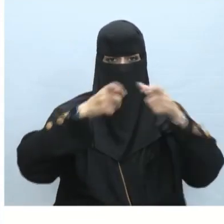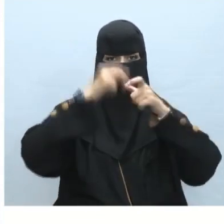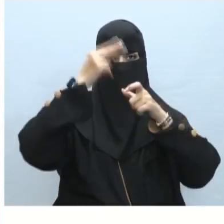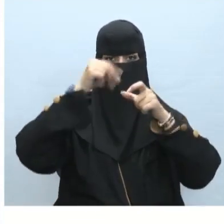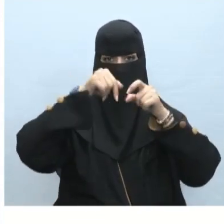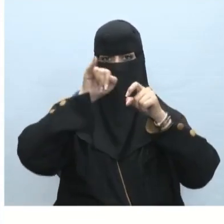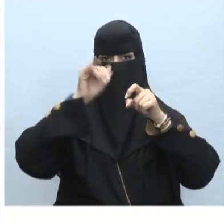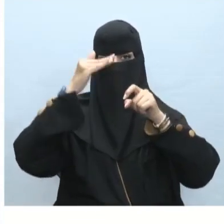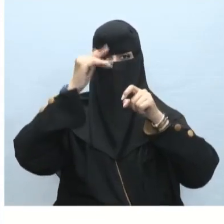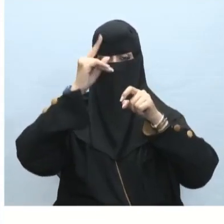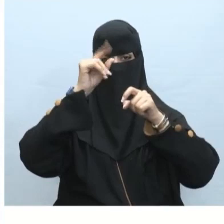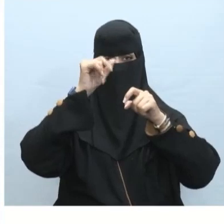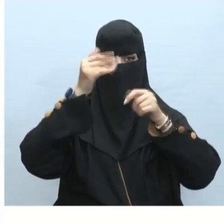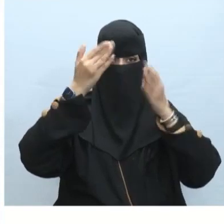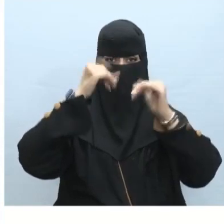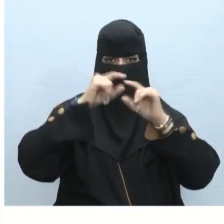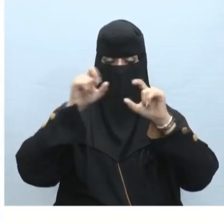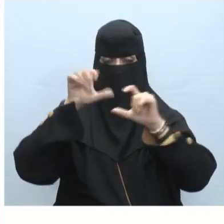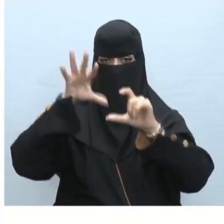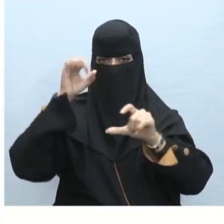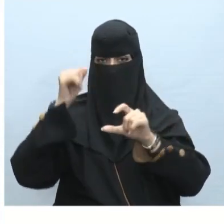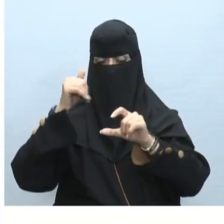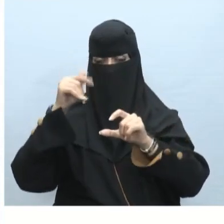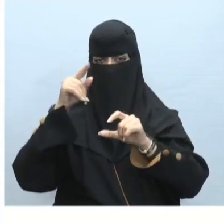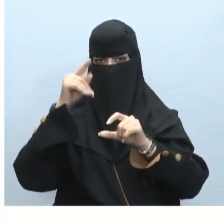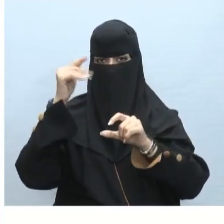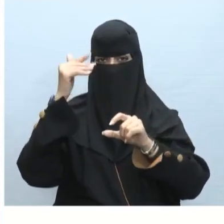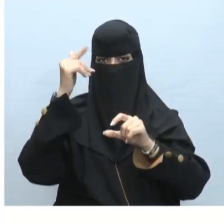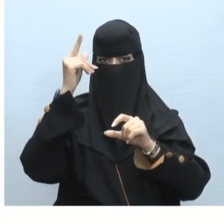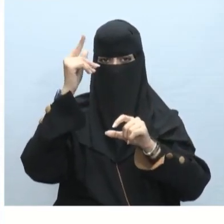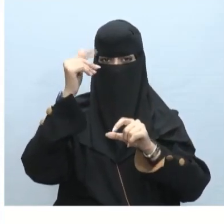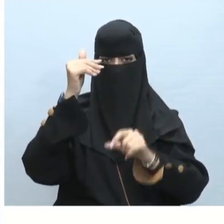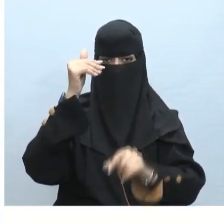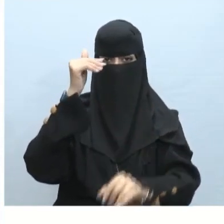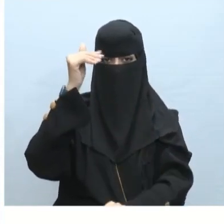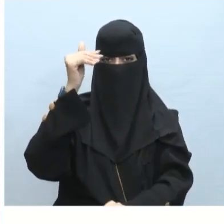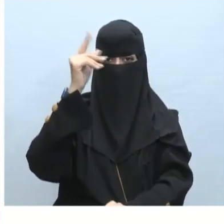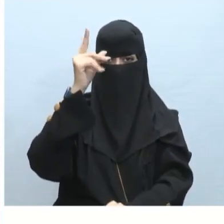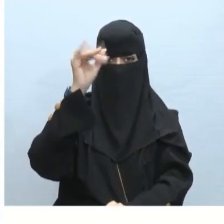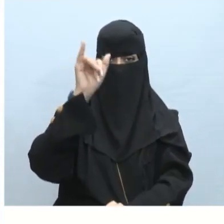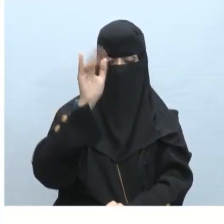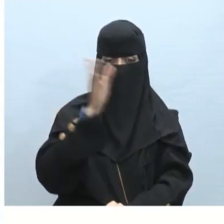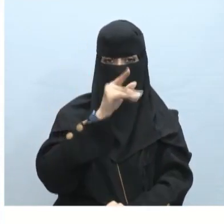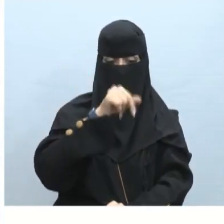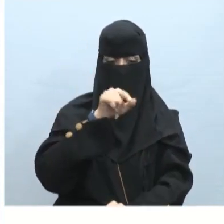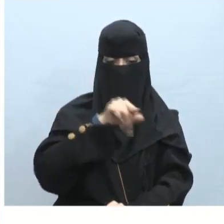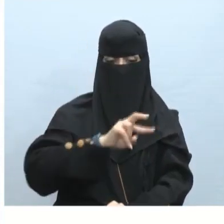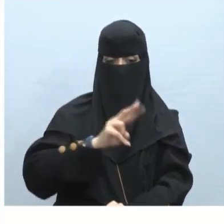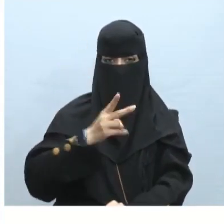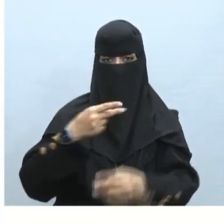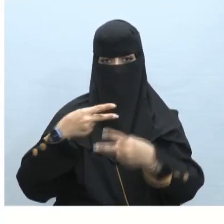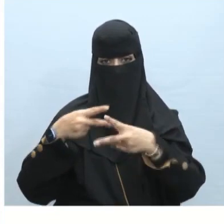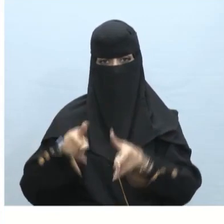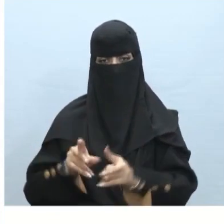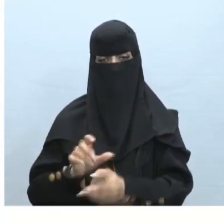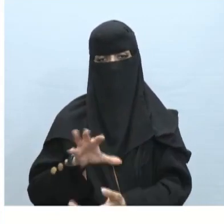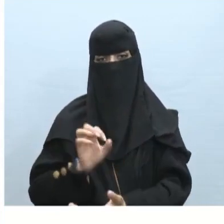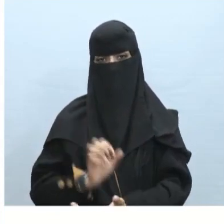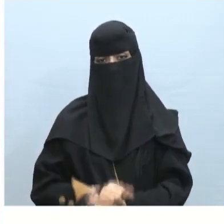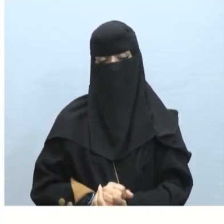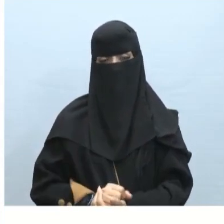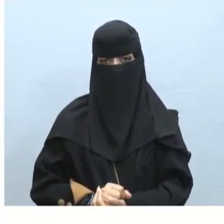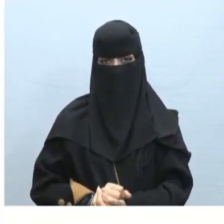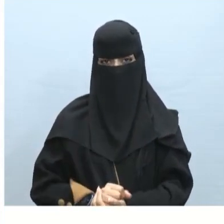بعد ذلك من نافذه ادراج مخطط نختار المخطط الذي او شكل المخطط نوع المخطط الذي نريد